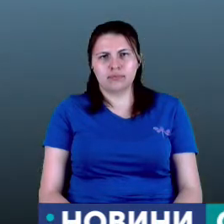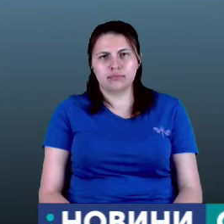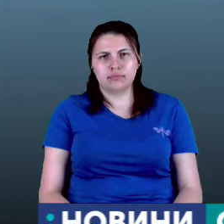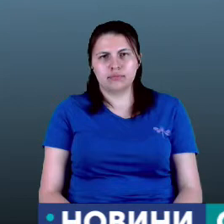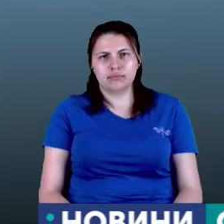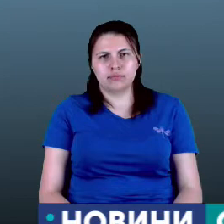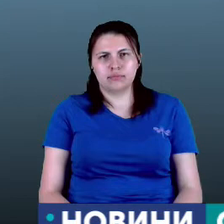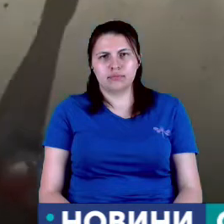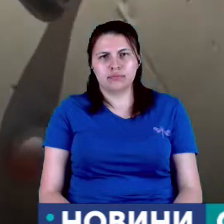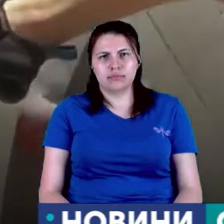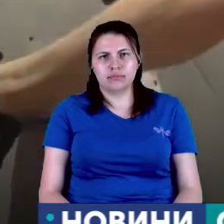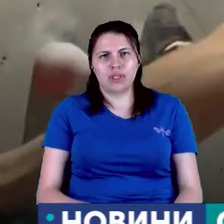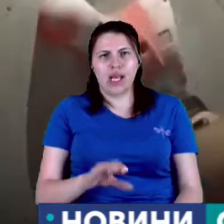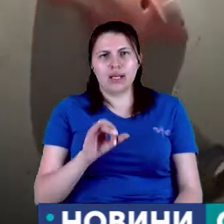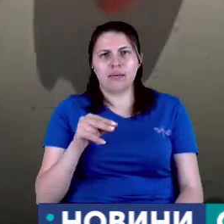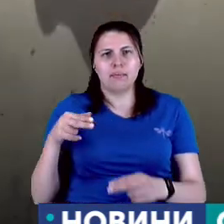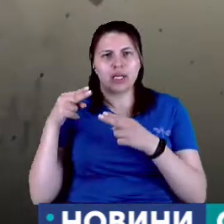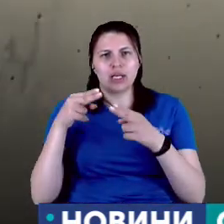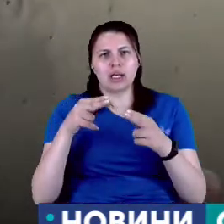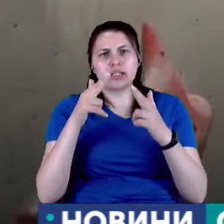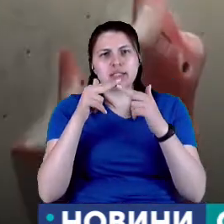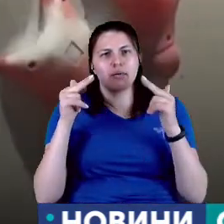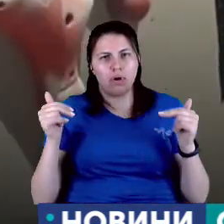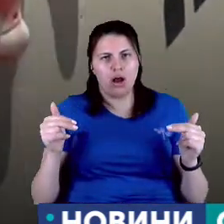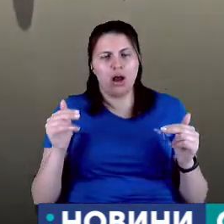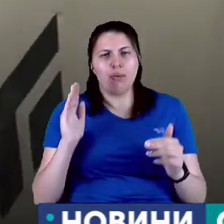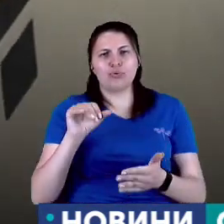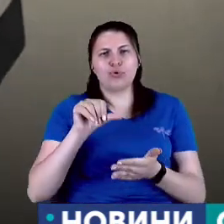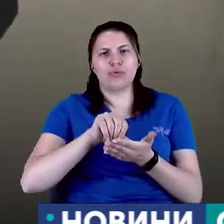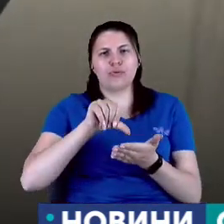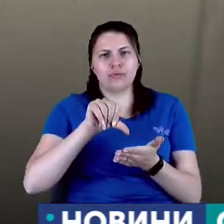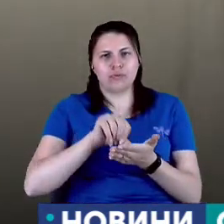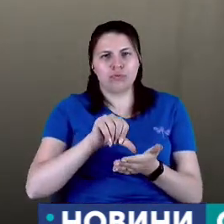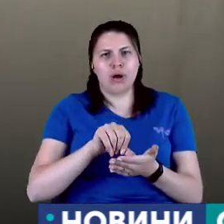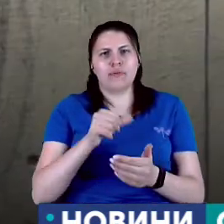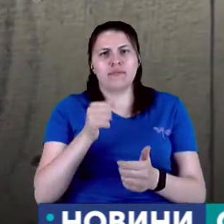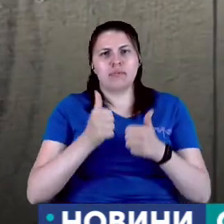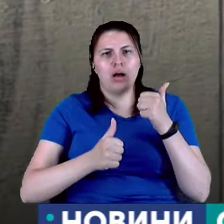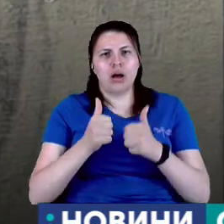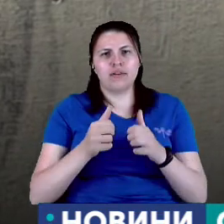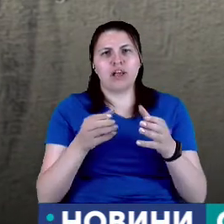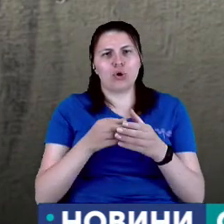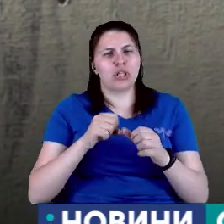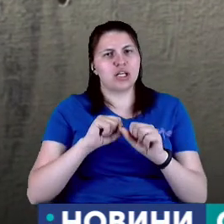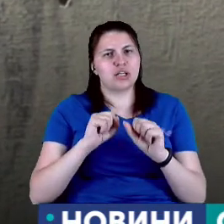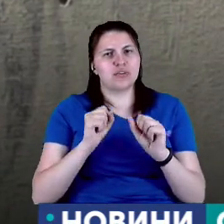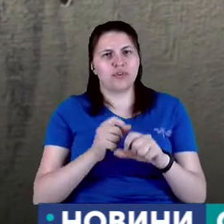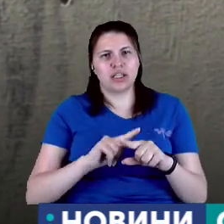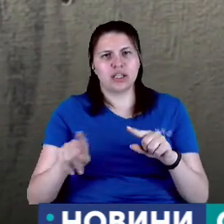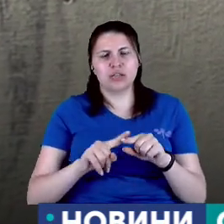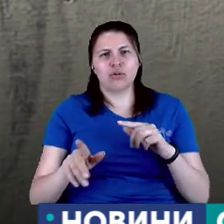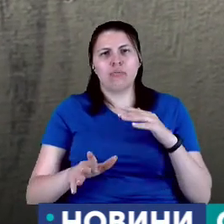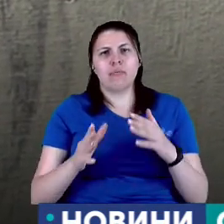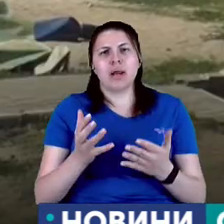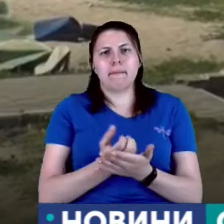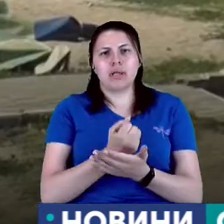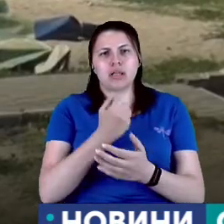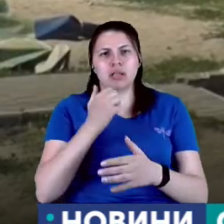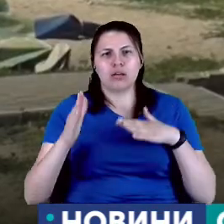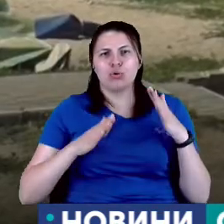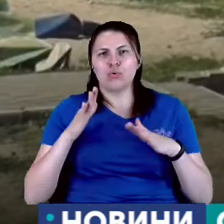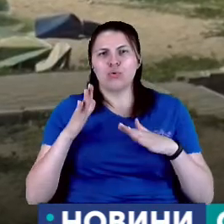Артем приїхав з Дніпра, виступатиме на змаганнях у категорії на швидкість. Аби перемогти, тренується щодня на скеледромі. Це спеціальна